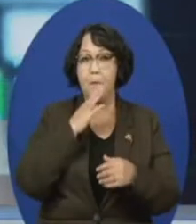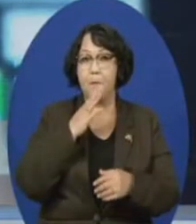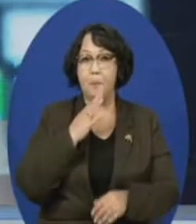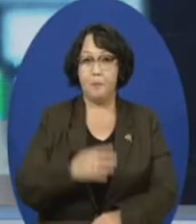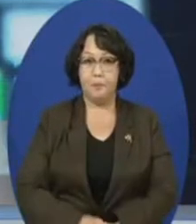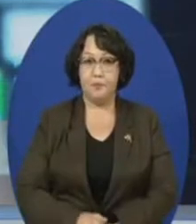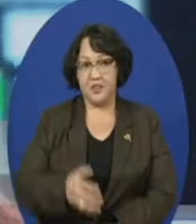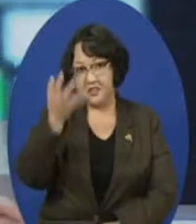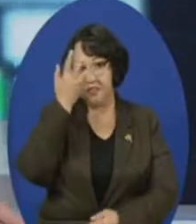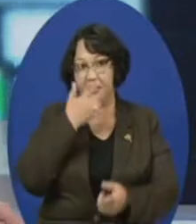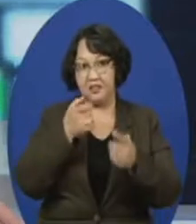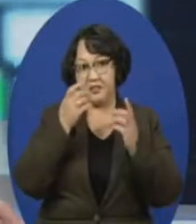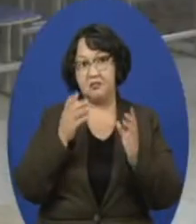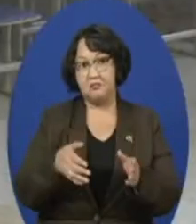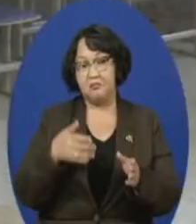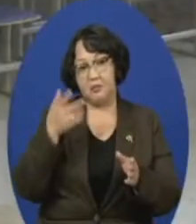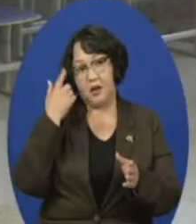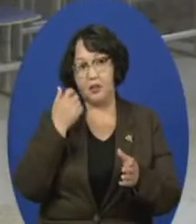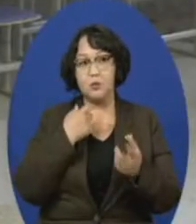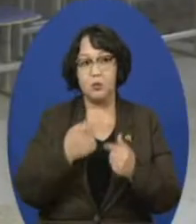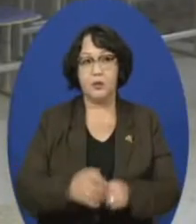бас суралдаанаар шийдвэрлэх юм байна.